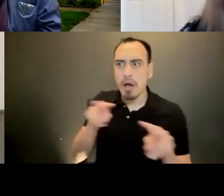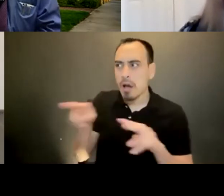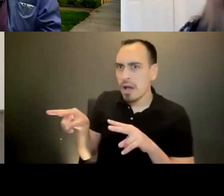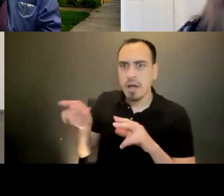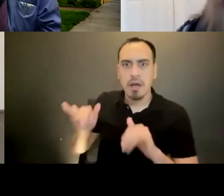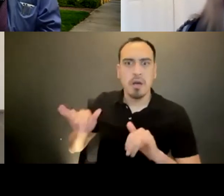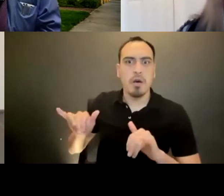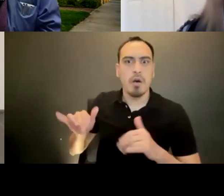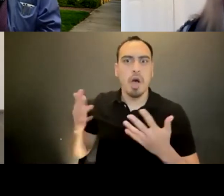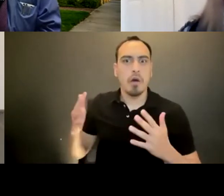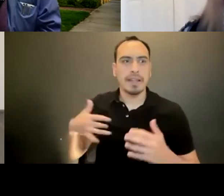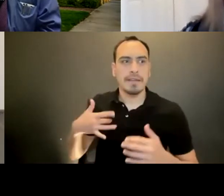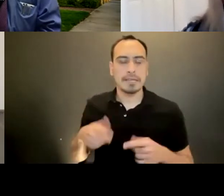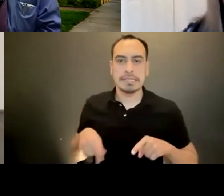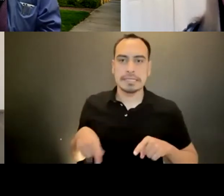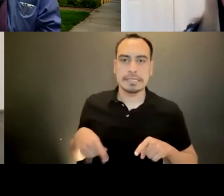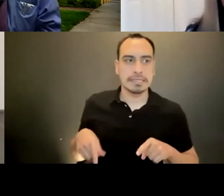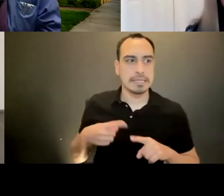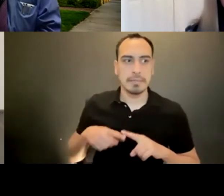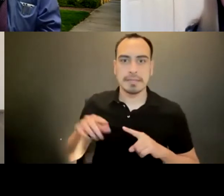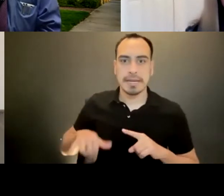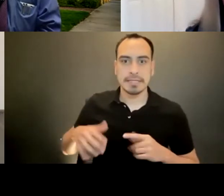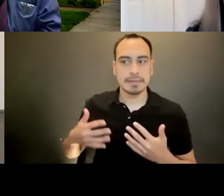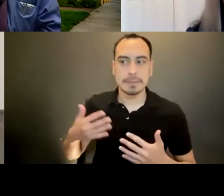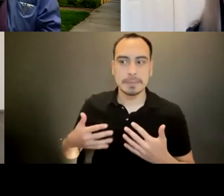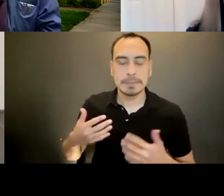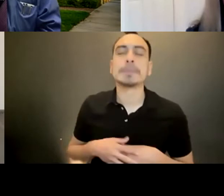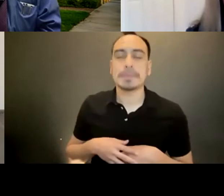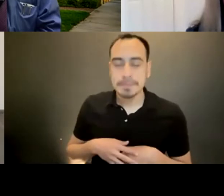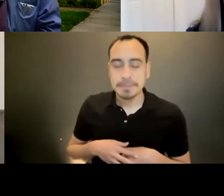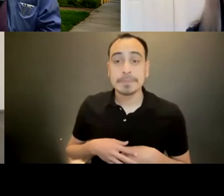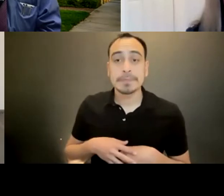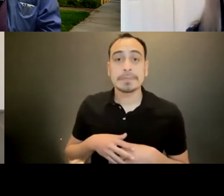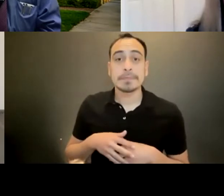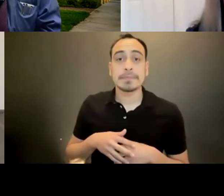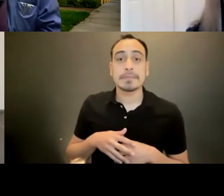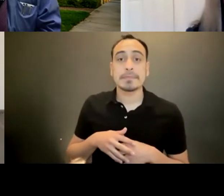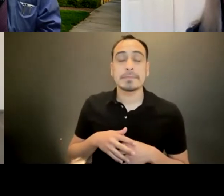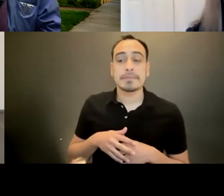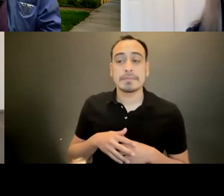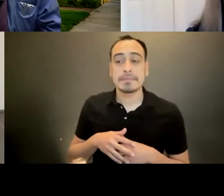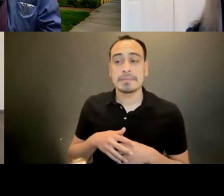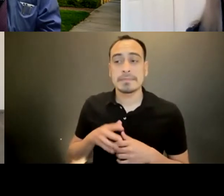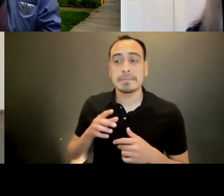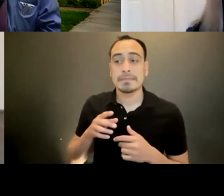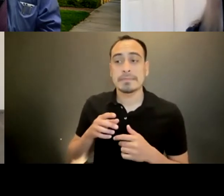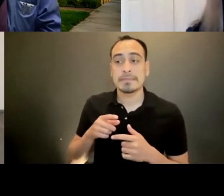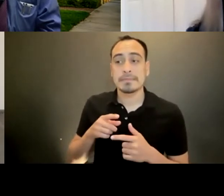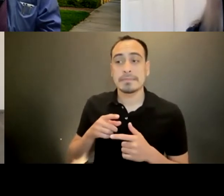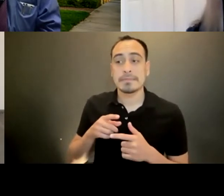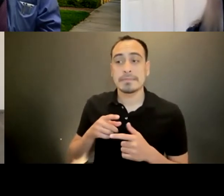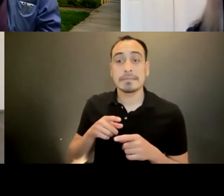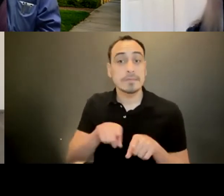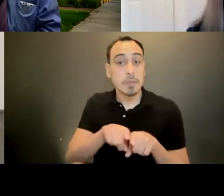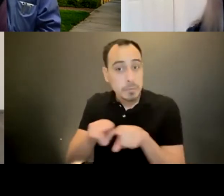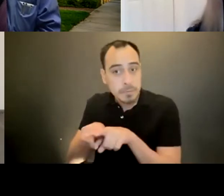vaccine. And then subsequently, بعد ذلك part of their study, دراستهم